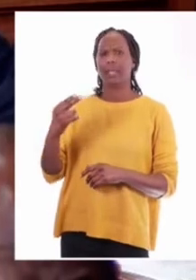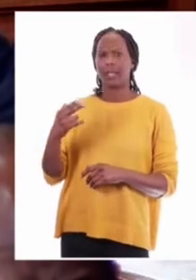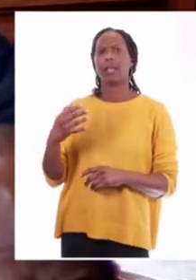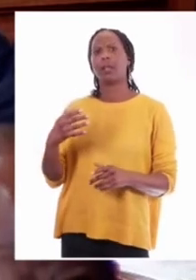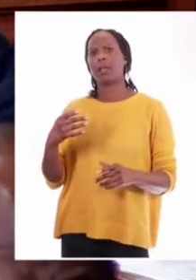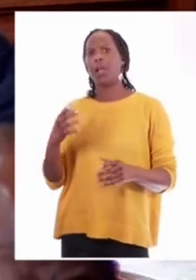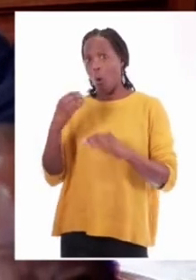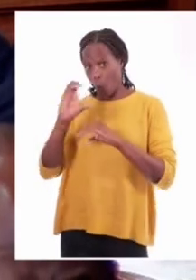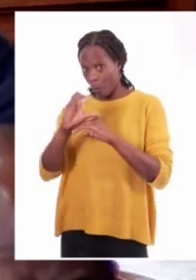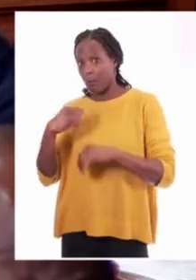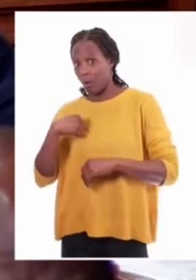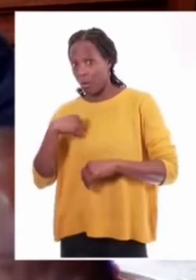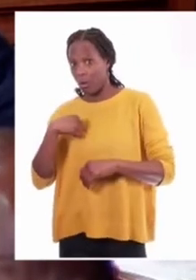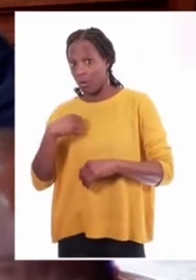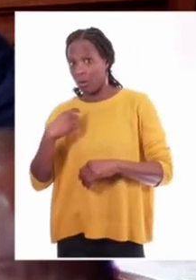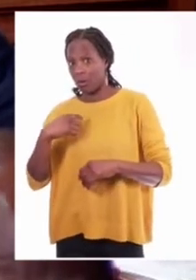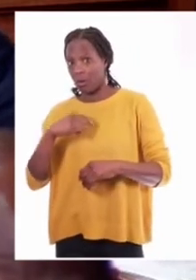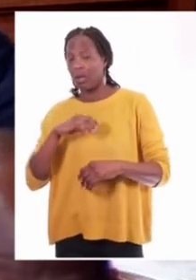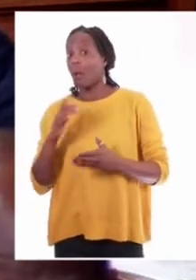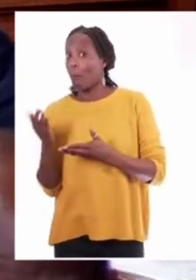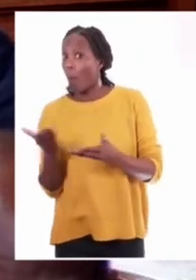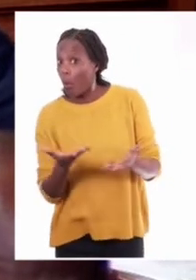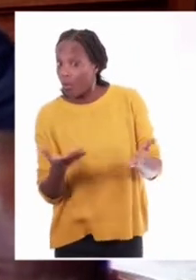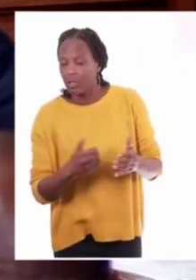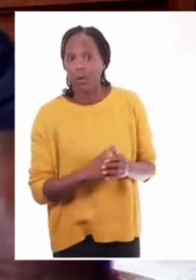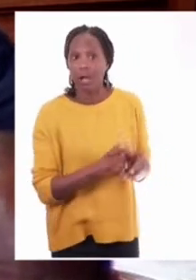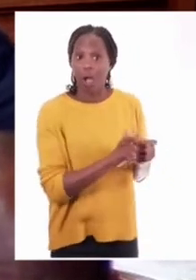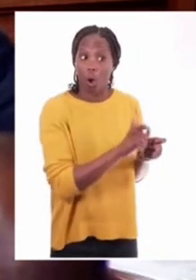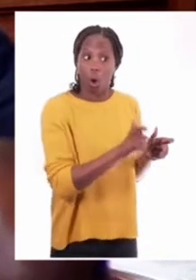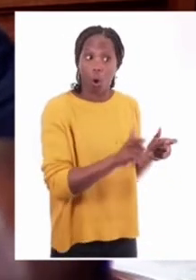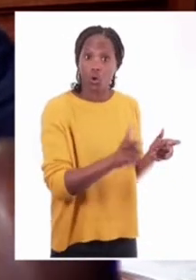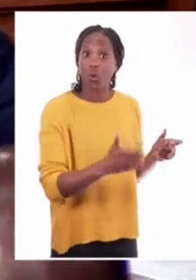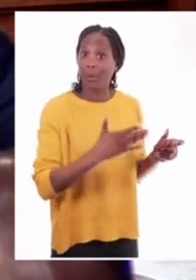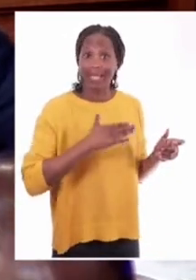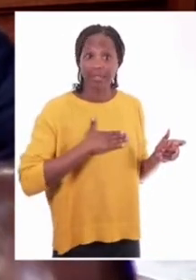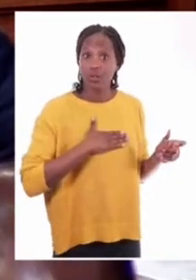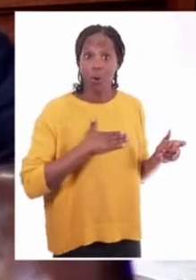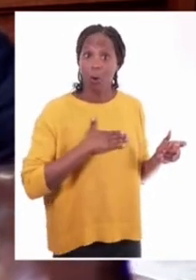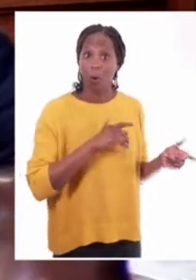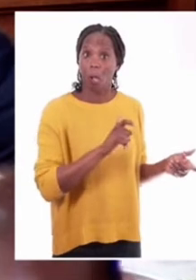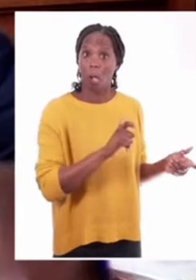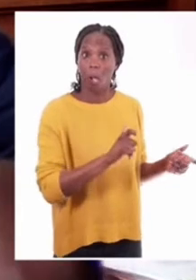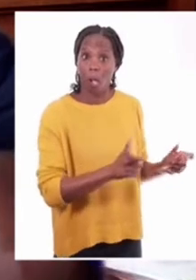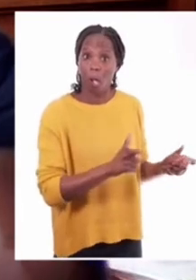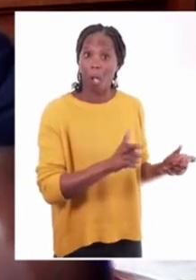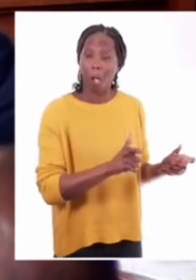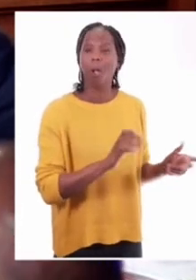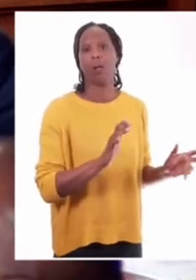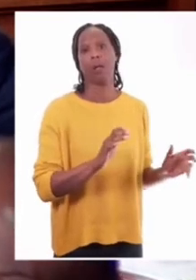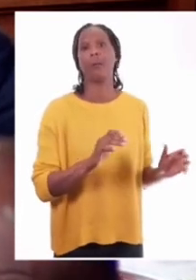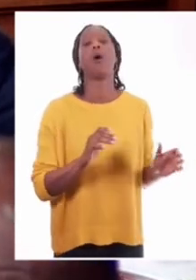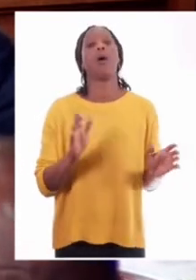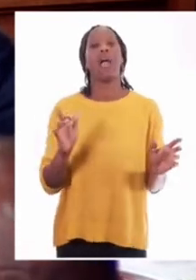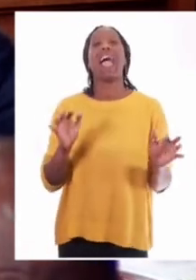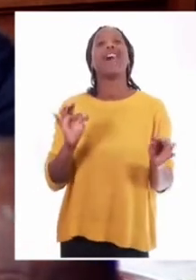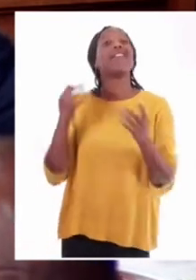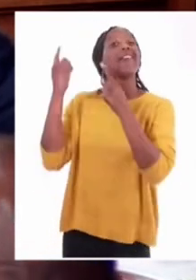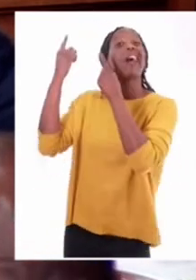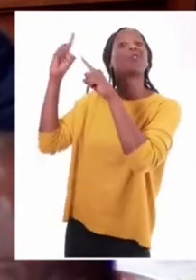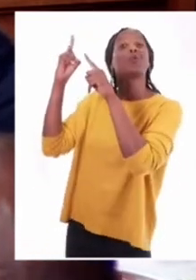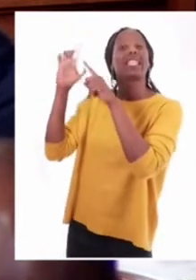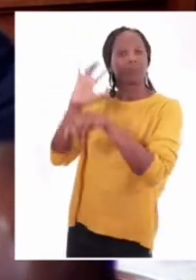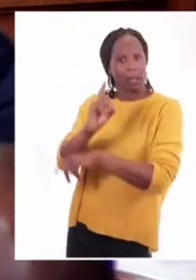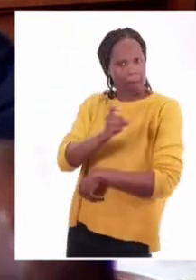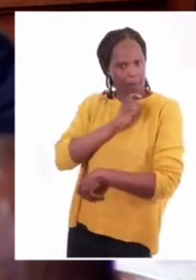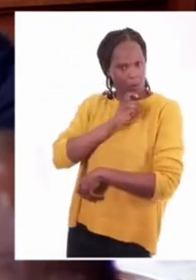c'est que nos entreprises sont très déstabilisées. Alors c'est pas le cas encore des entreprises du tourisme puisque